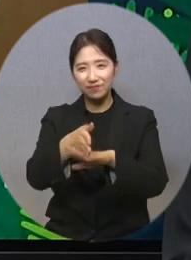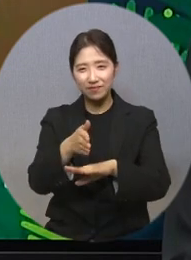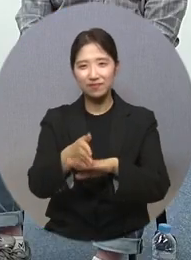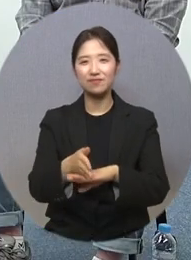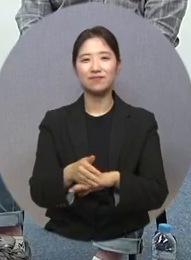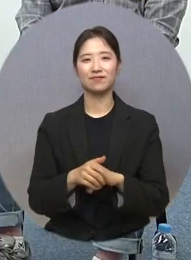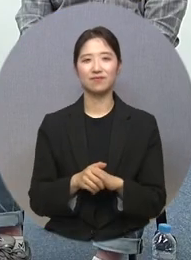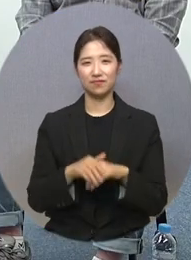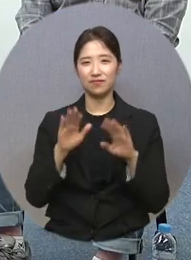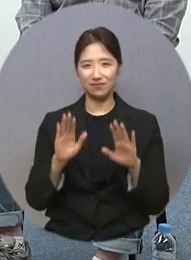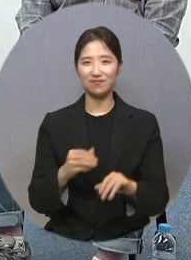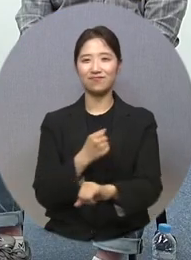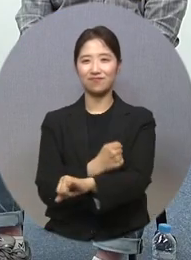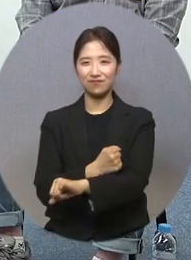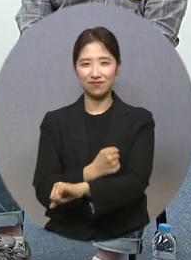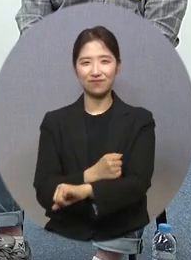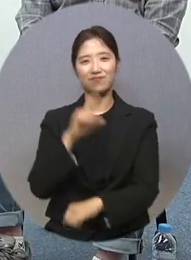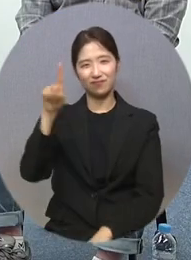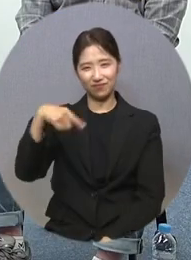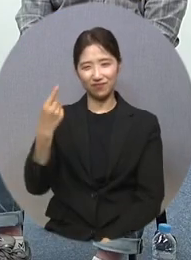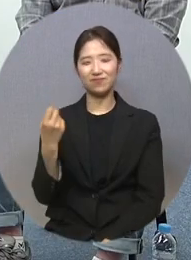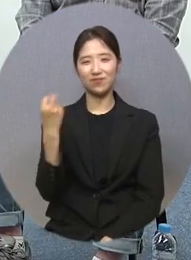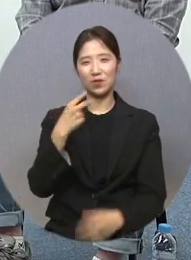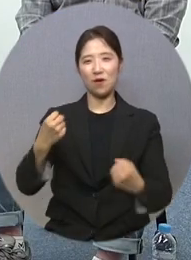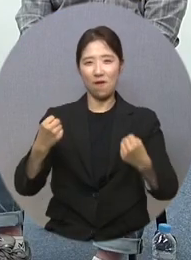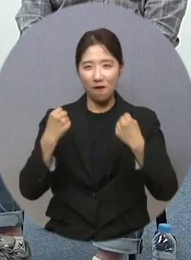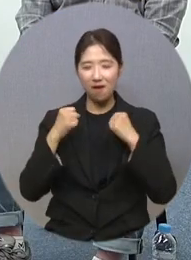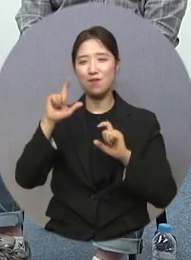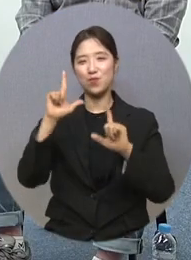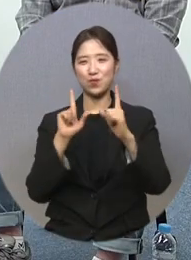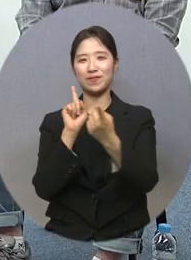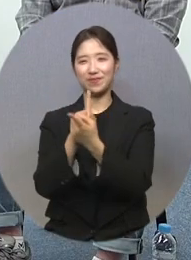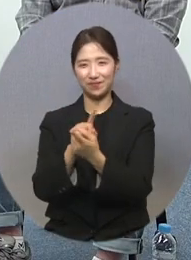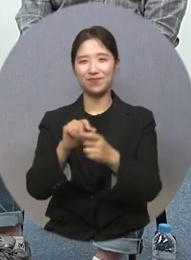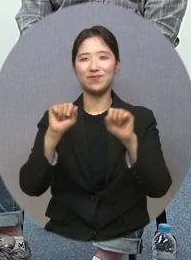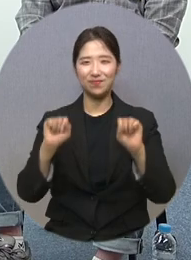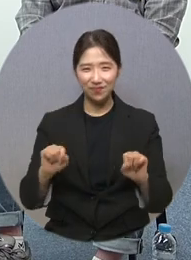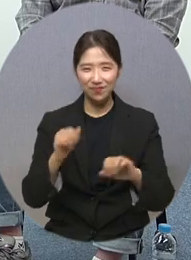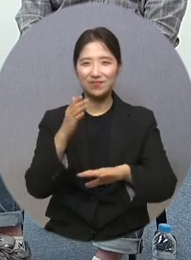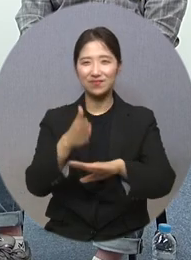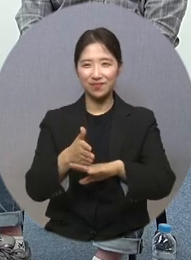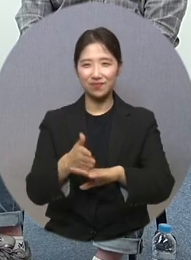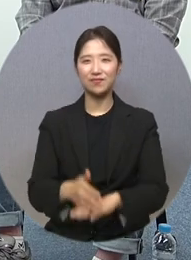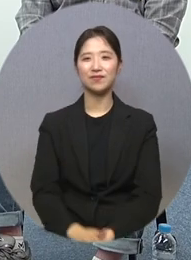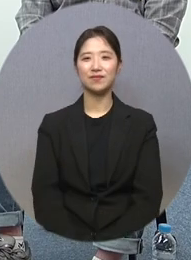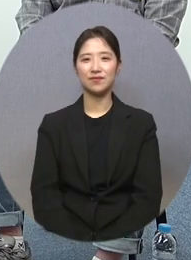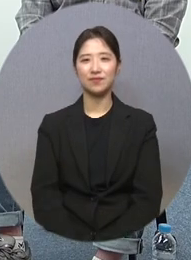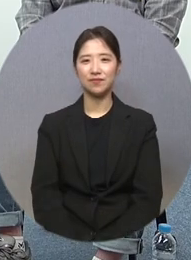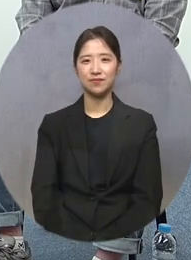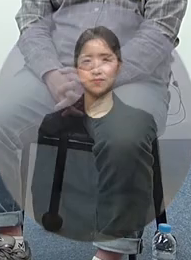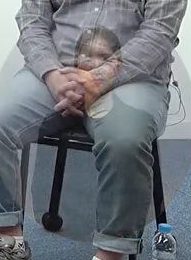감사드립니다. 오늘 수고하셨고요. 다음에 또 건강한 모습으로 찾아뵙겠습니다. 감사합니다.